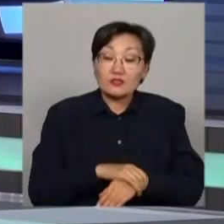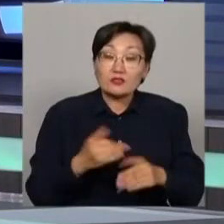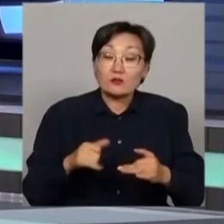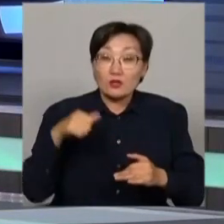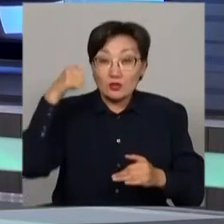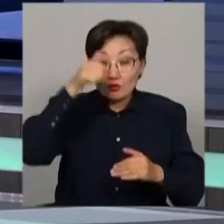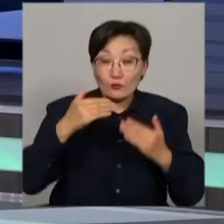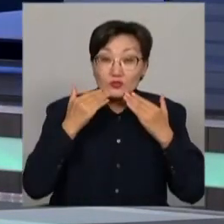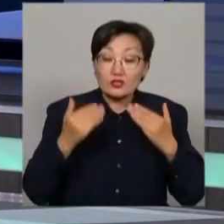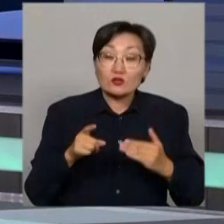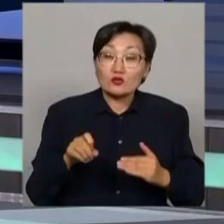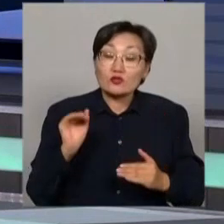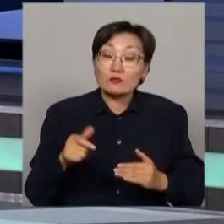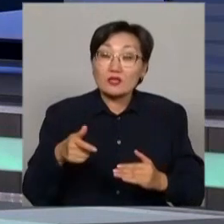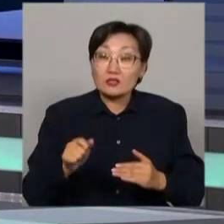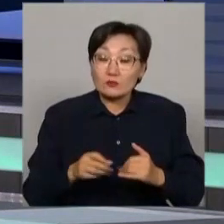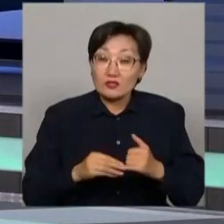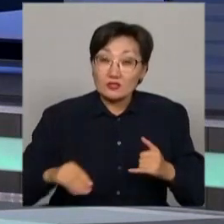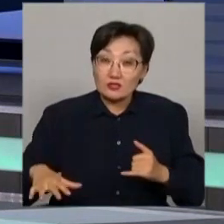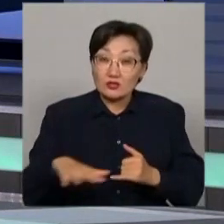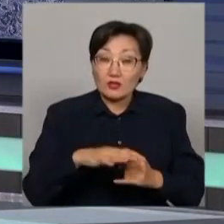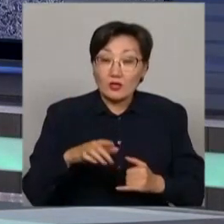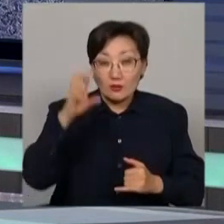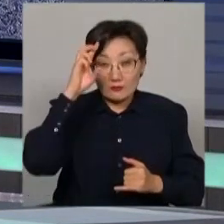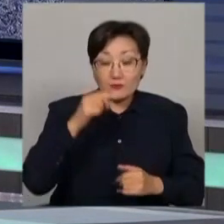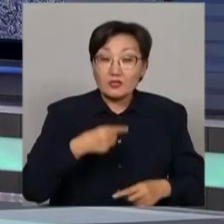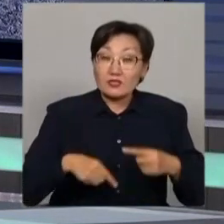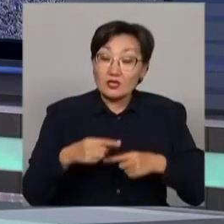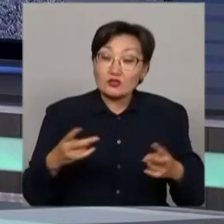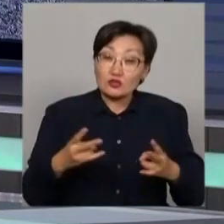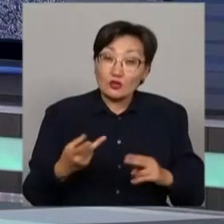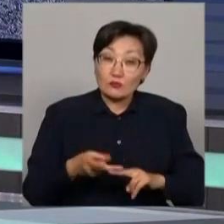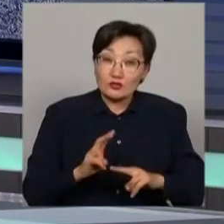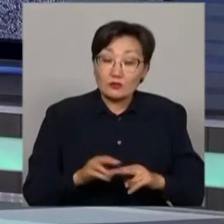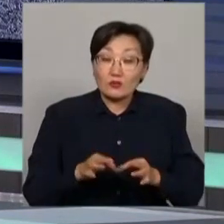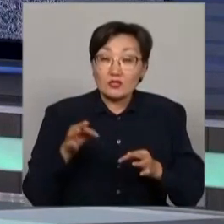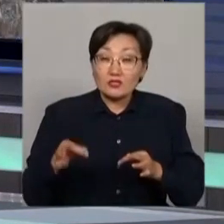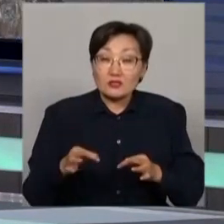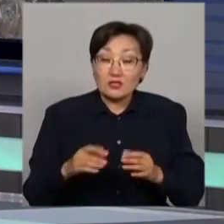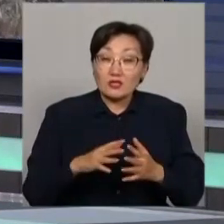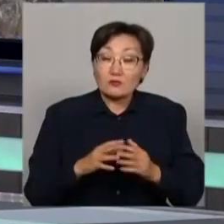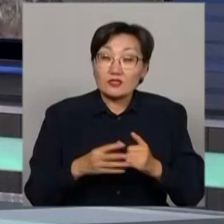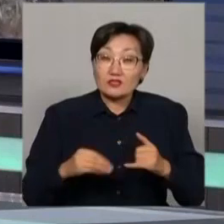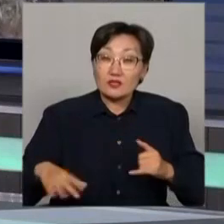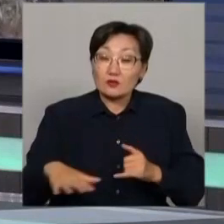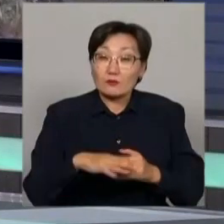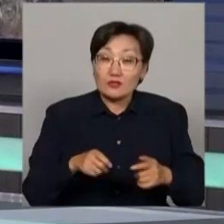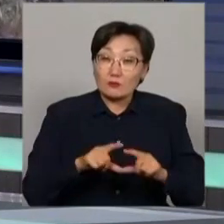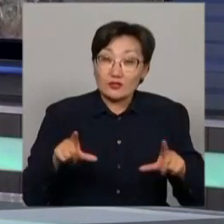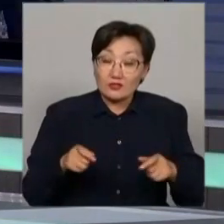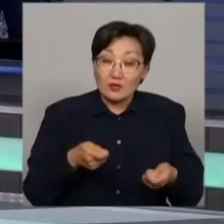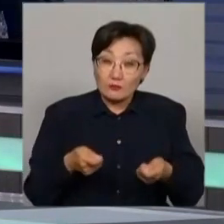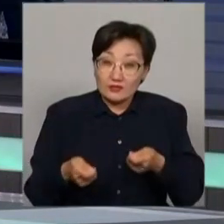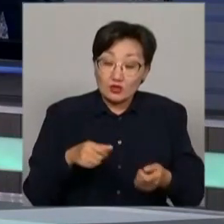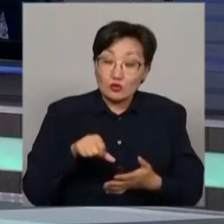жыл соңына дейін 100 мың гектар жайылым мемлекет меншігіне қайтарылуы тиіс. Бұл туралы өңірдің жер ресурстарын басқару департаментінің